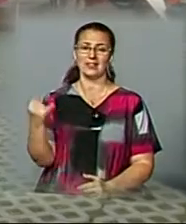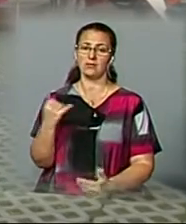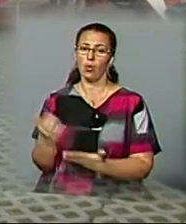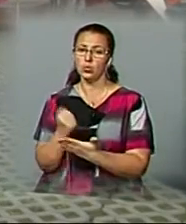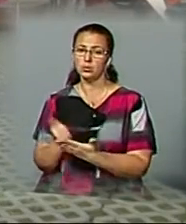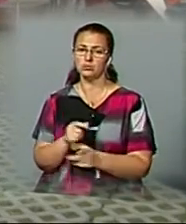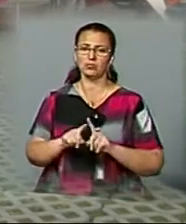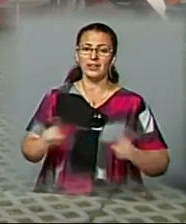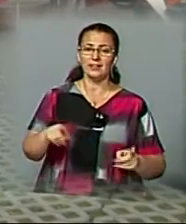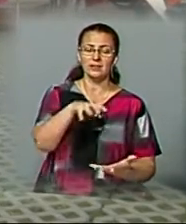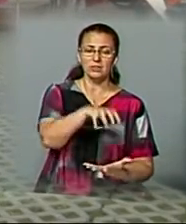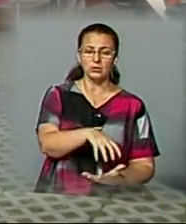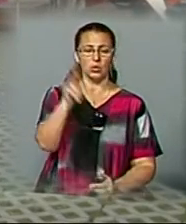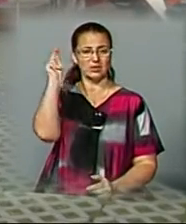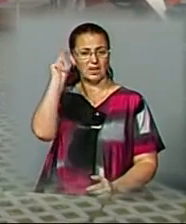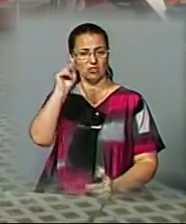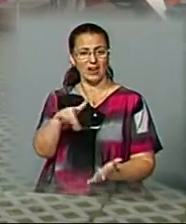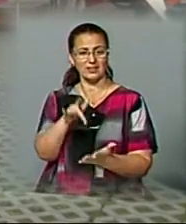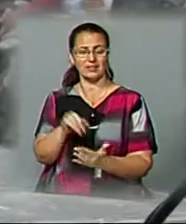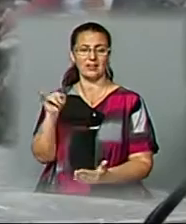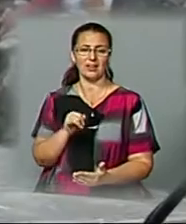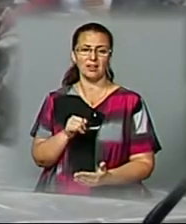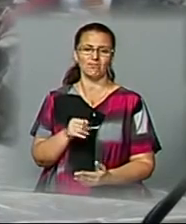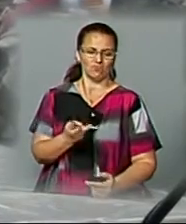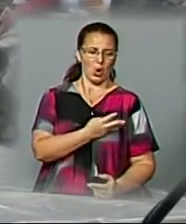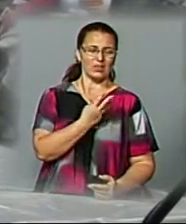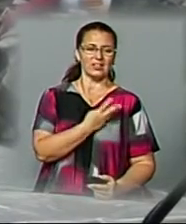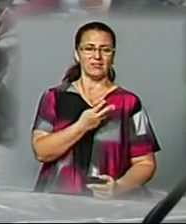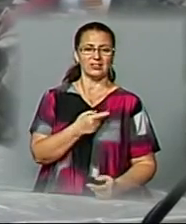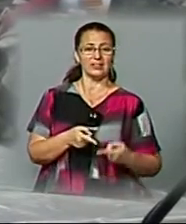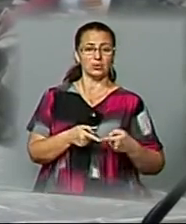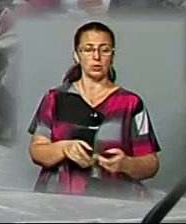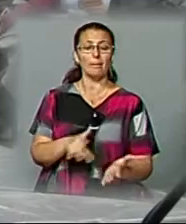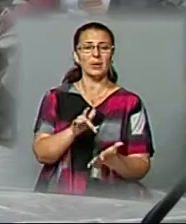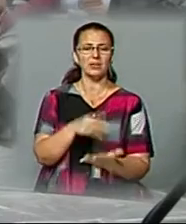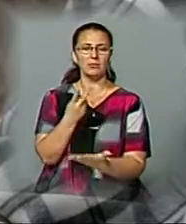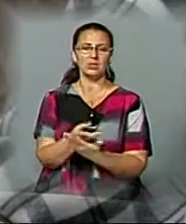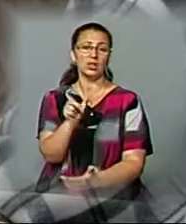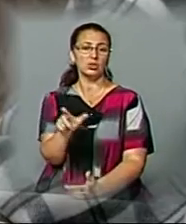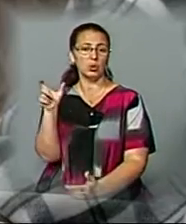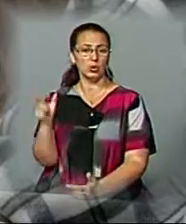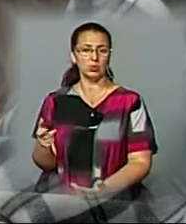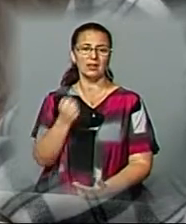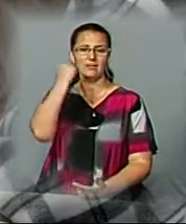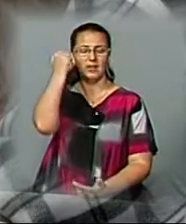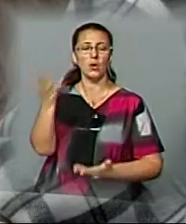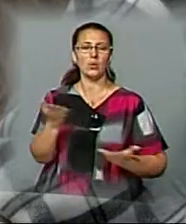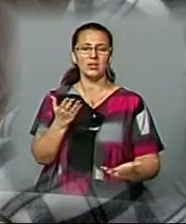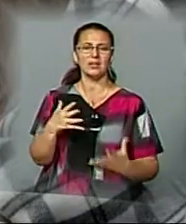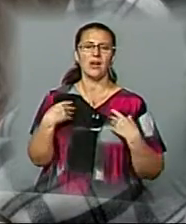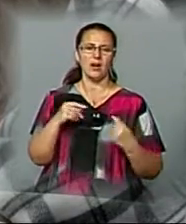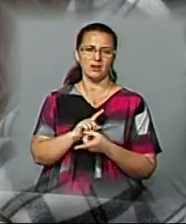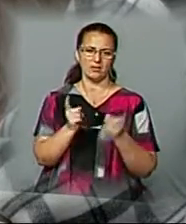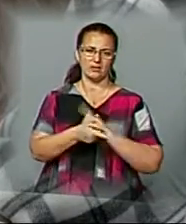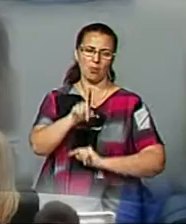успіху, креативна зона, навчальний центр та мотиваційний куточок. Мета заходу – презентувати людей, завдяки яким Львів став